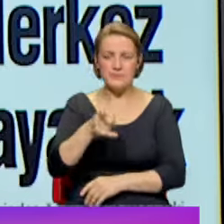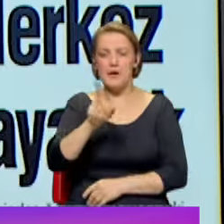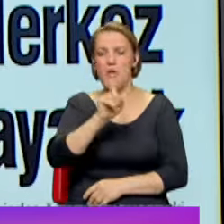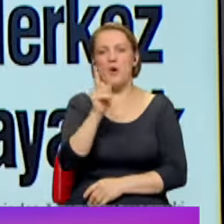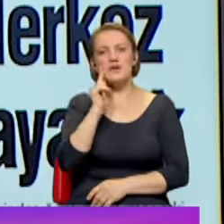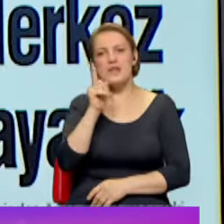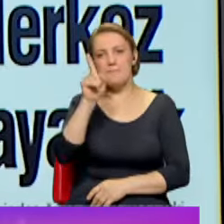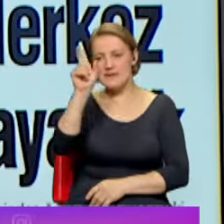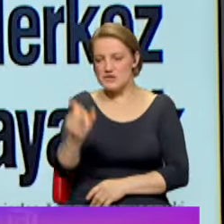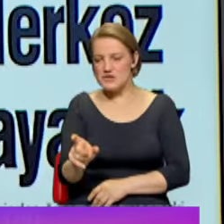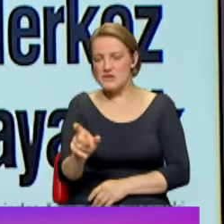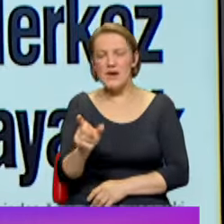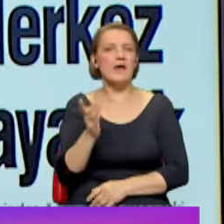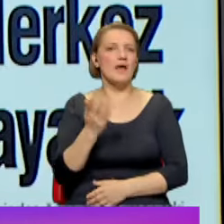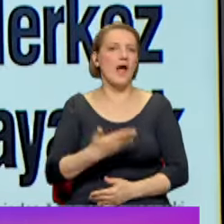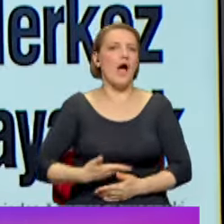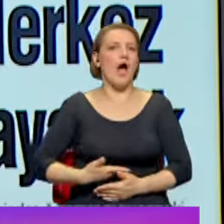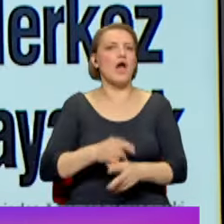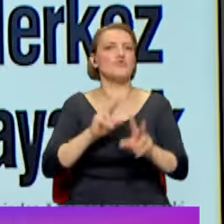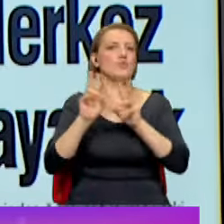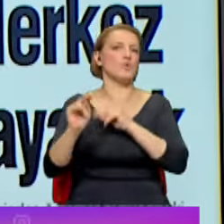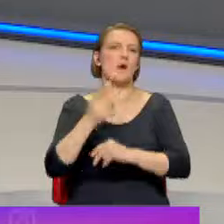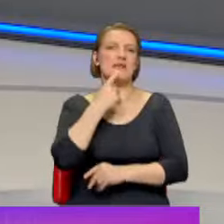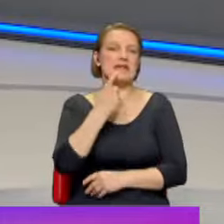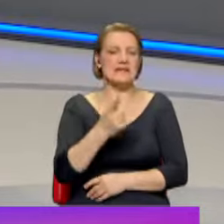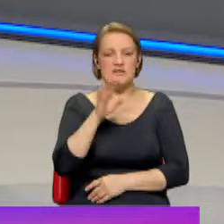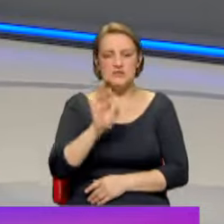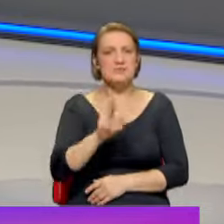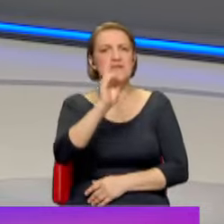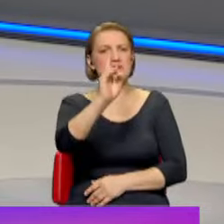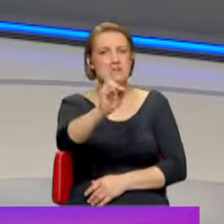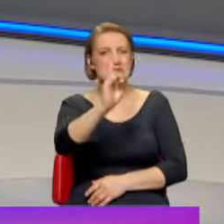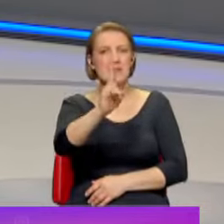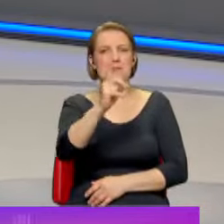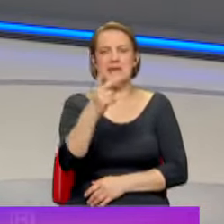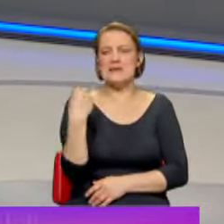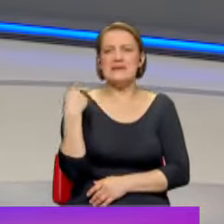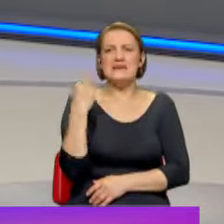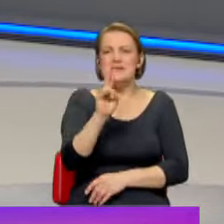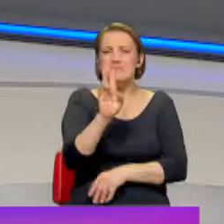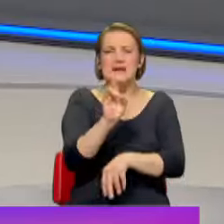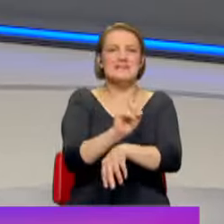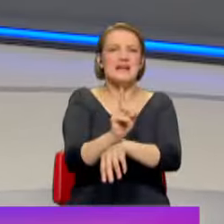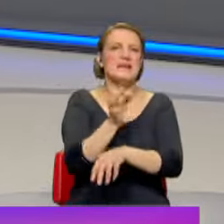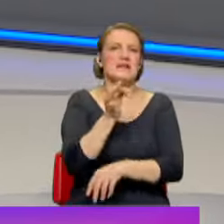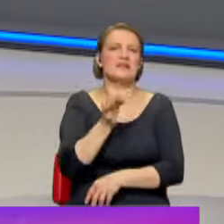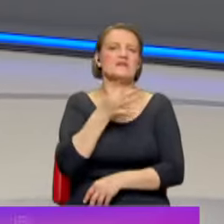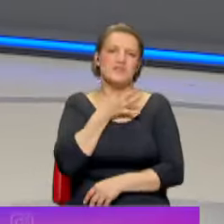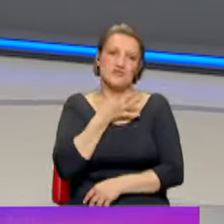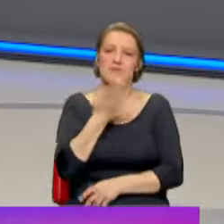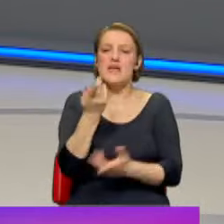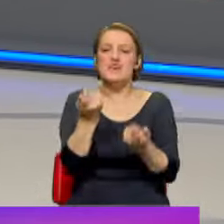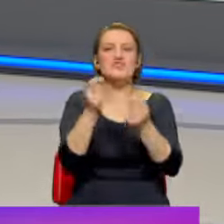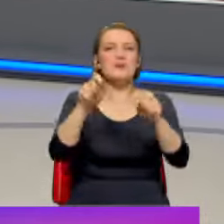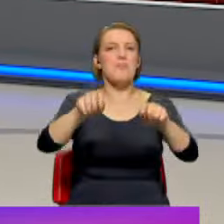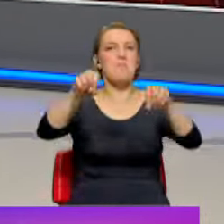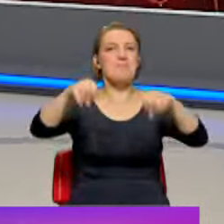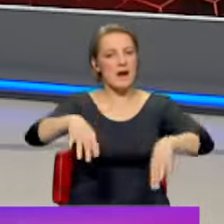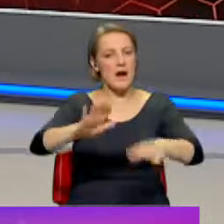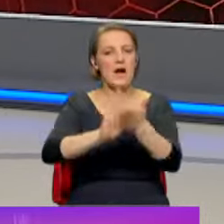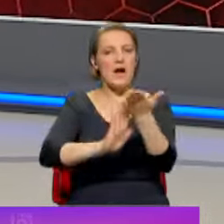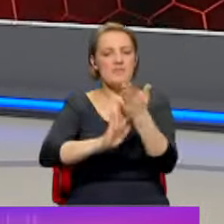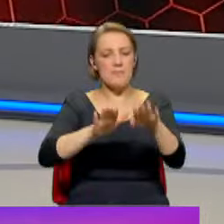kişiden biri yatağa aç giriyor dedi. Şimdi efendim sizlerden bir 25 saniye rica edeceğim. Lütfen ne iş yapıyorsanız bırakın.